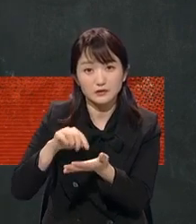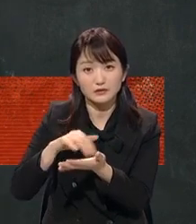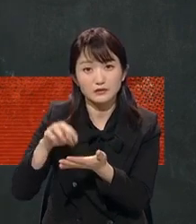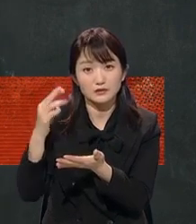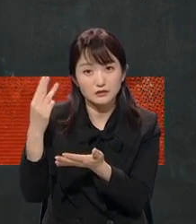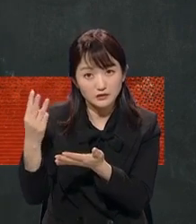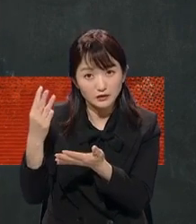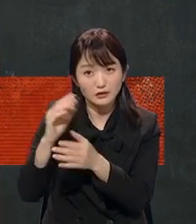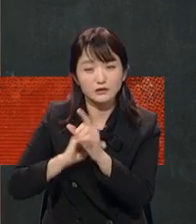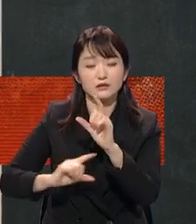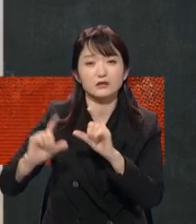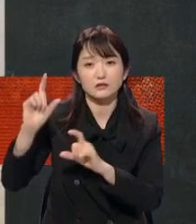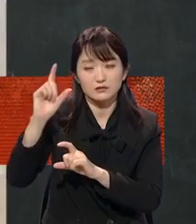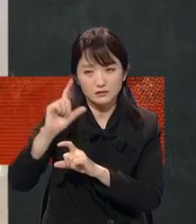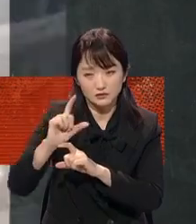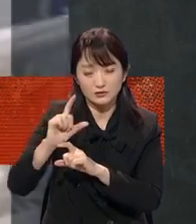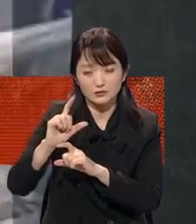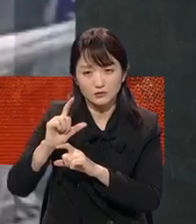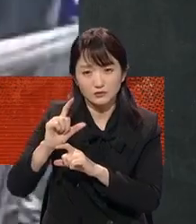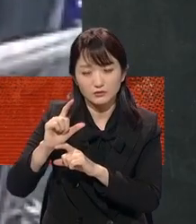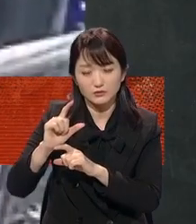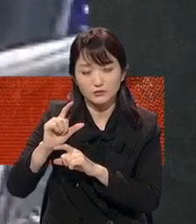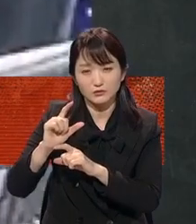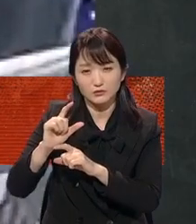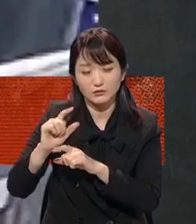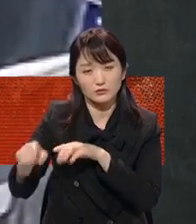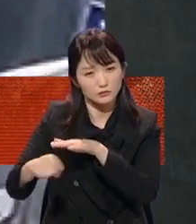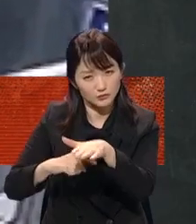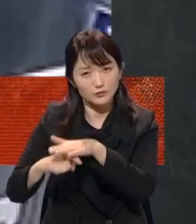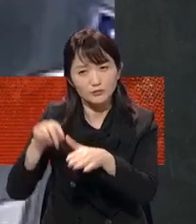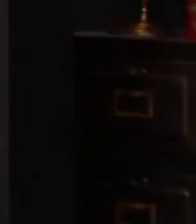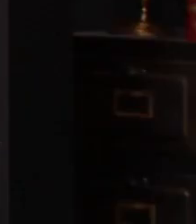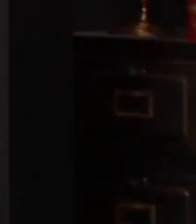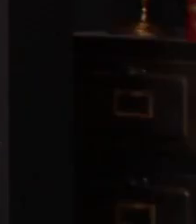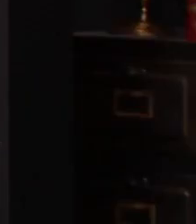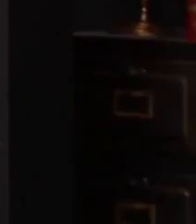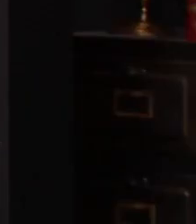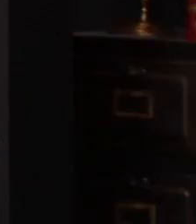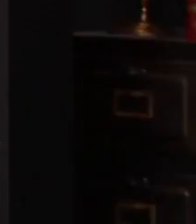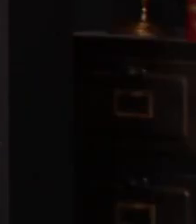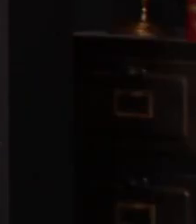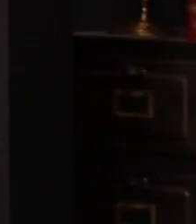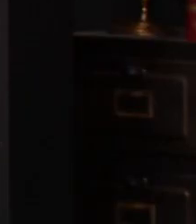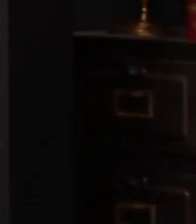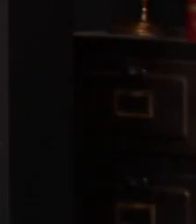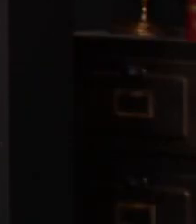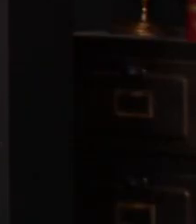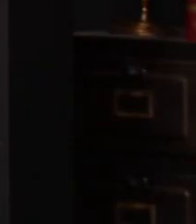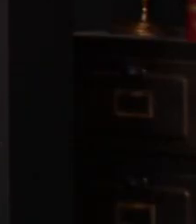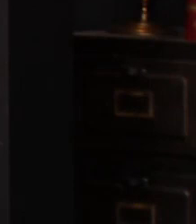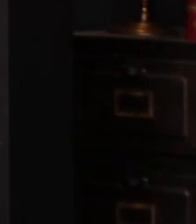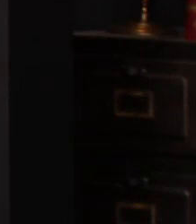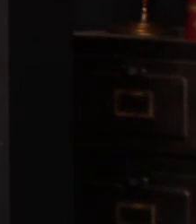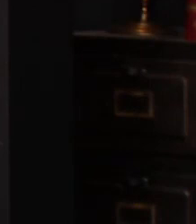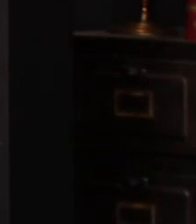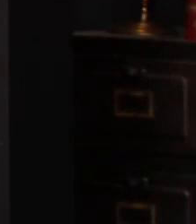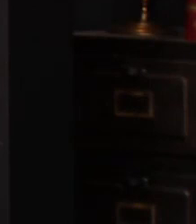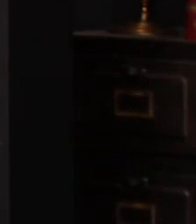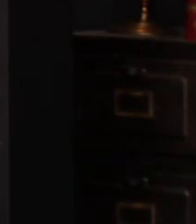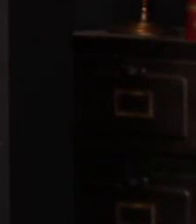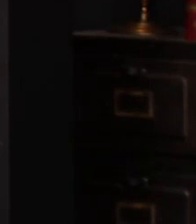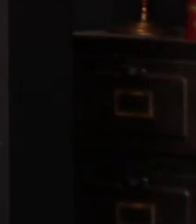좀 더 많은 수사가 범죄가 있을 거라고 보고 여죄 수사를 하고 있는 상황입니다. 사건의 진실을 추적하고 싶다는